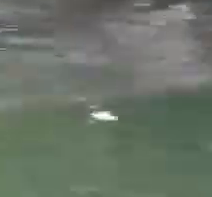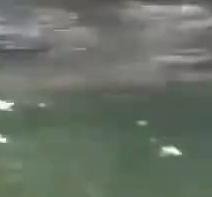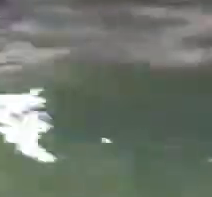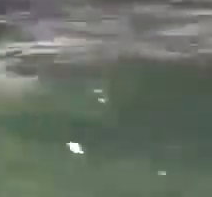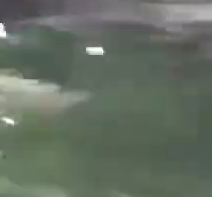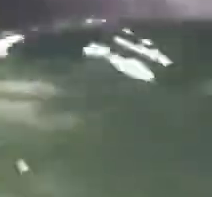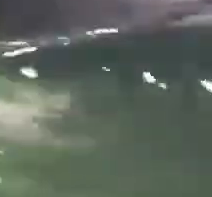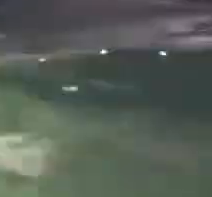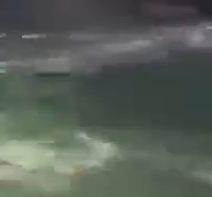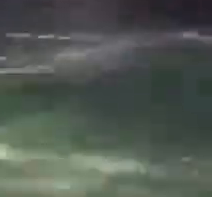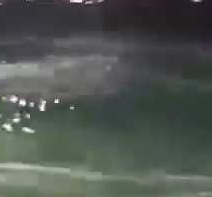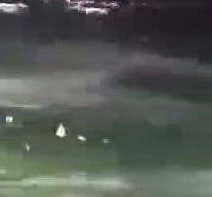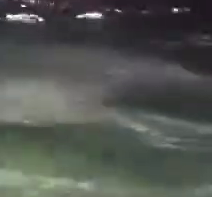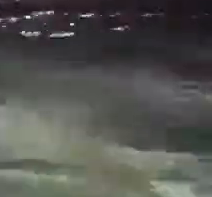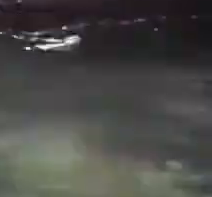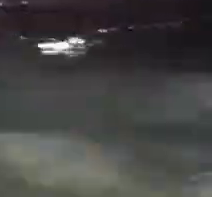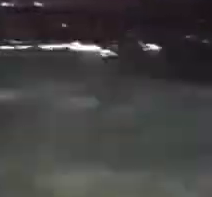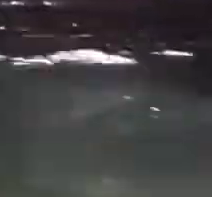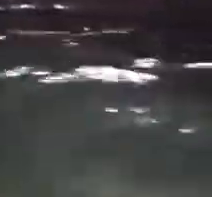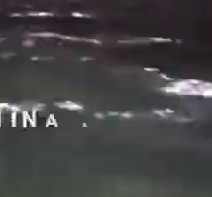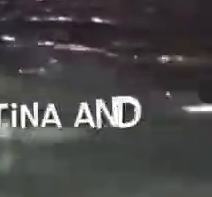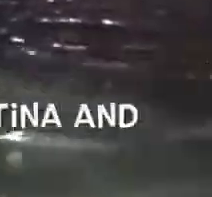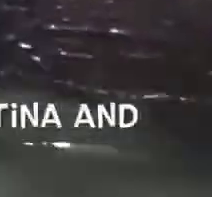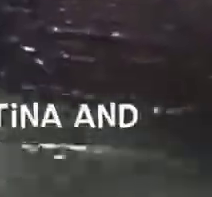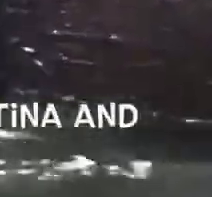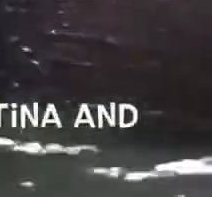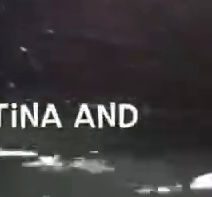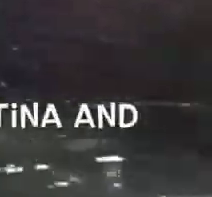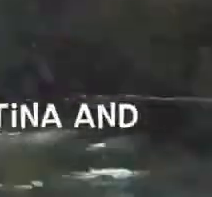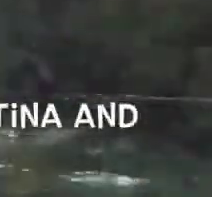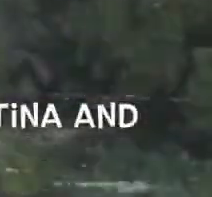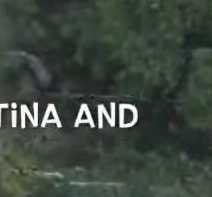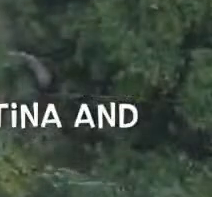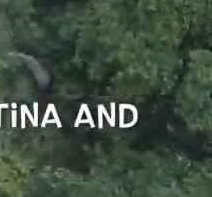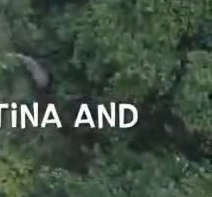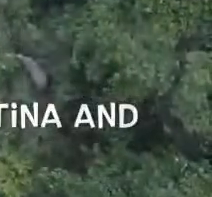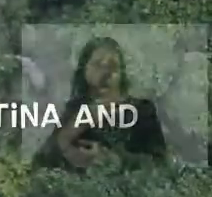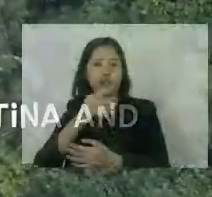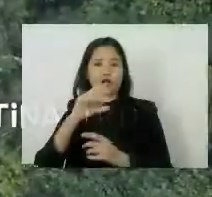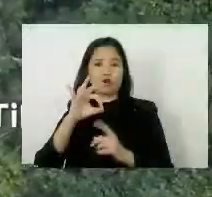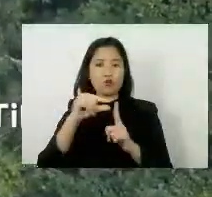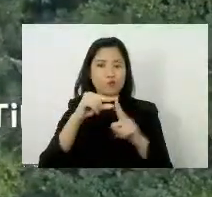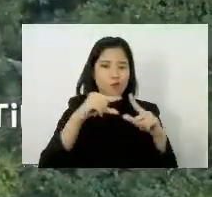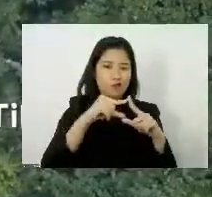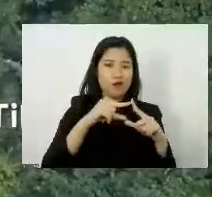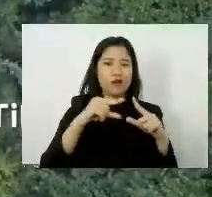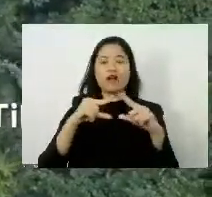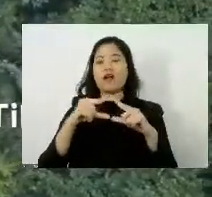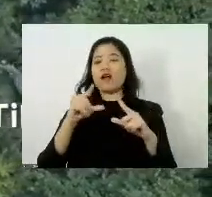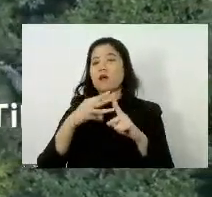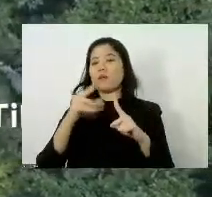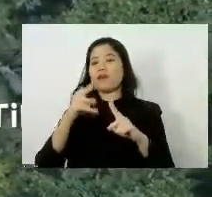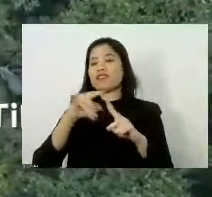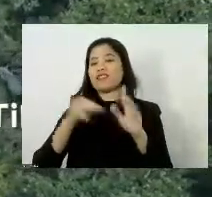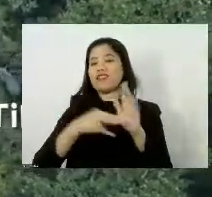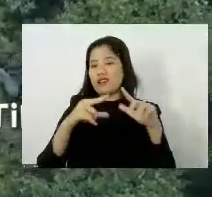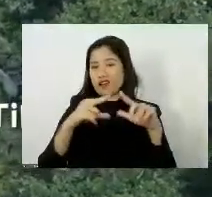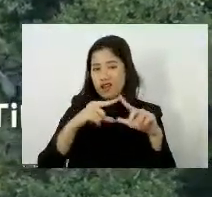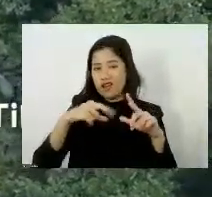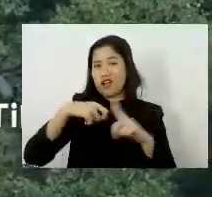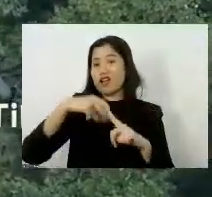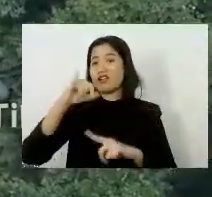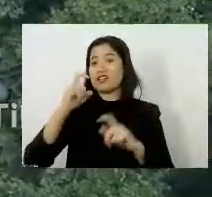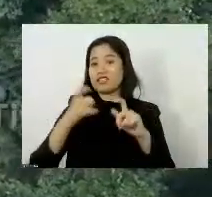ketiga anak gajah yang tersisa saat ini yakni Eropa albertina dan Kris dapat